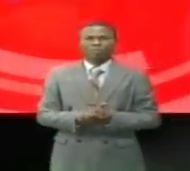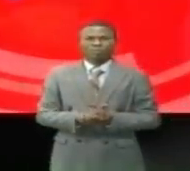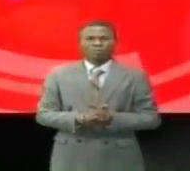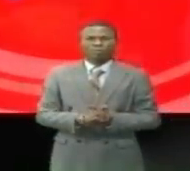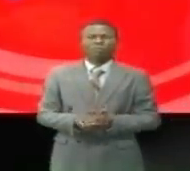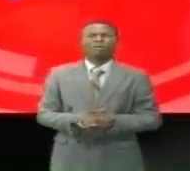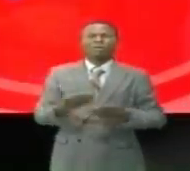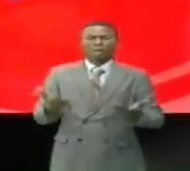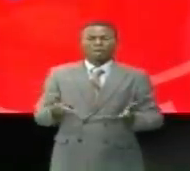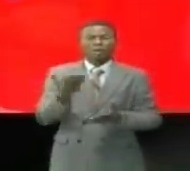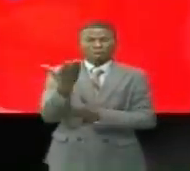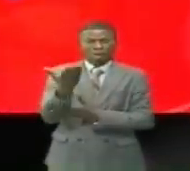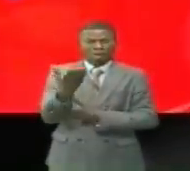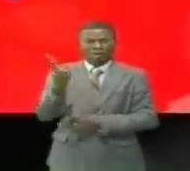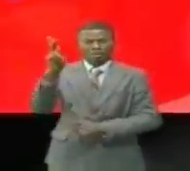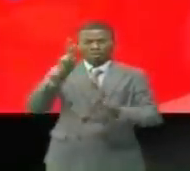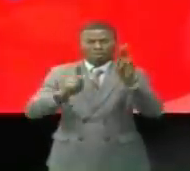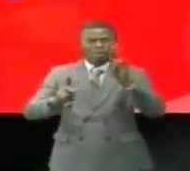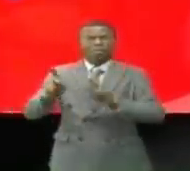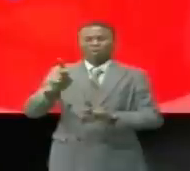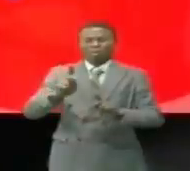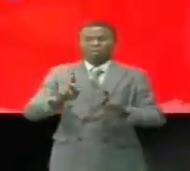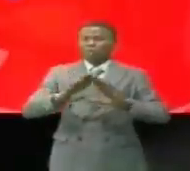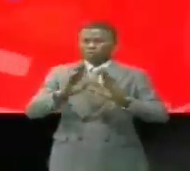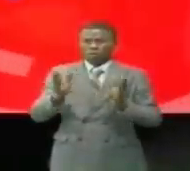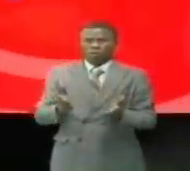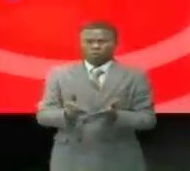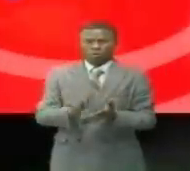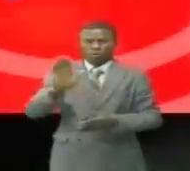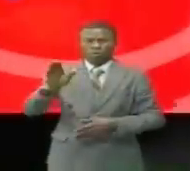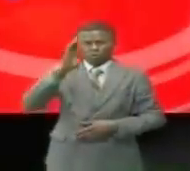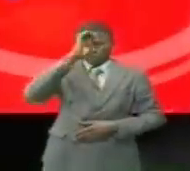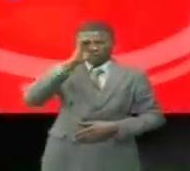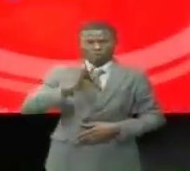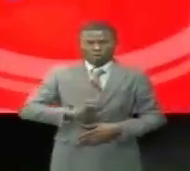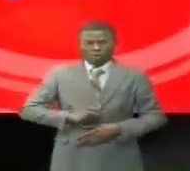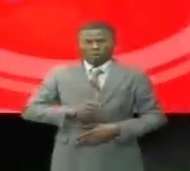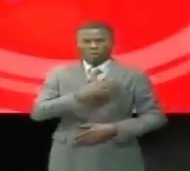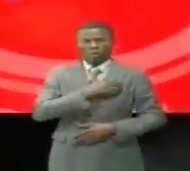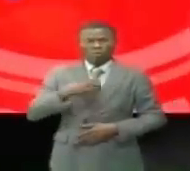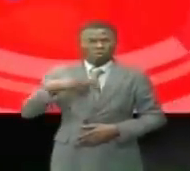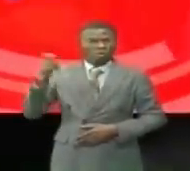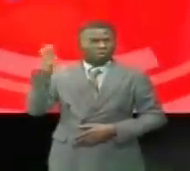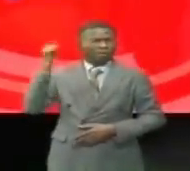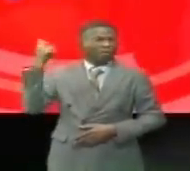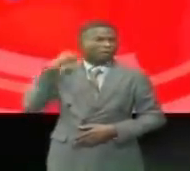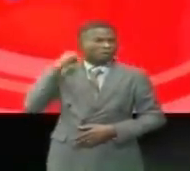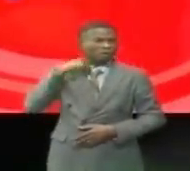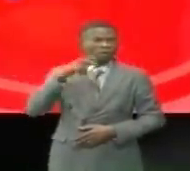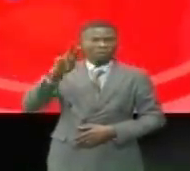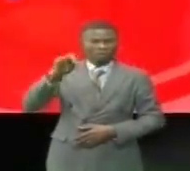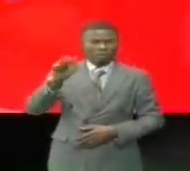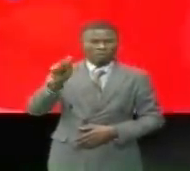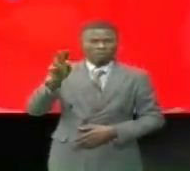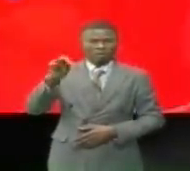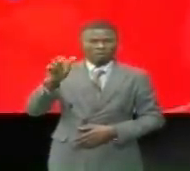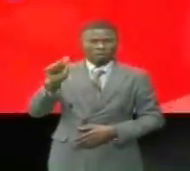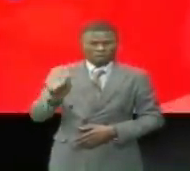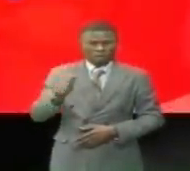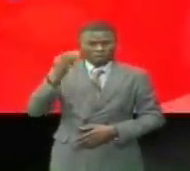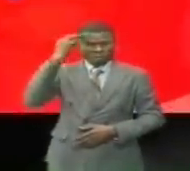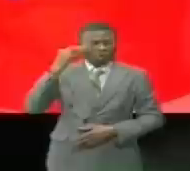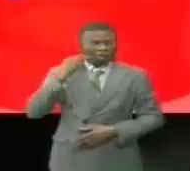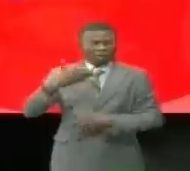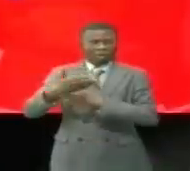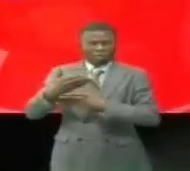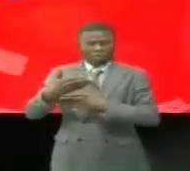Attirons donc l'attention de notre population que Son Excellence, Madame la professeure Docteur Nana Manonina Kyumba, ministre près